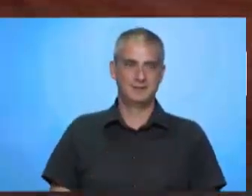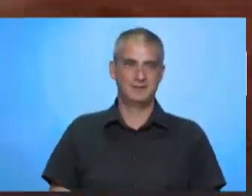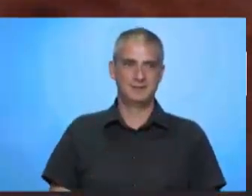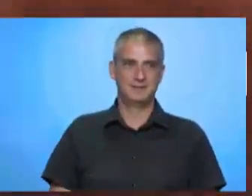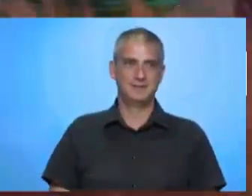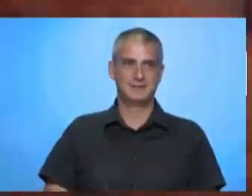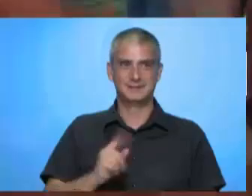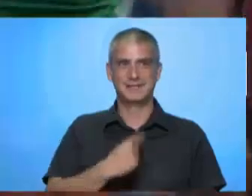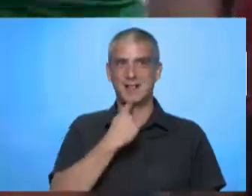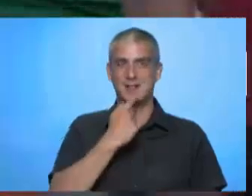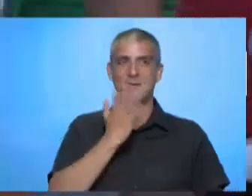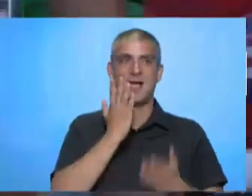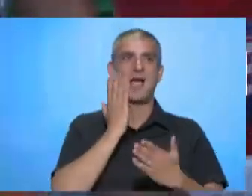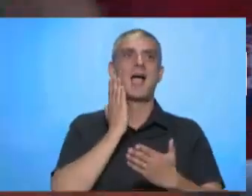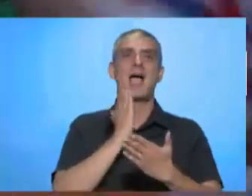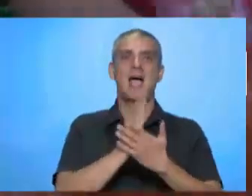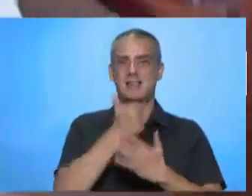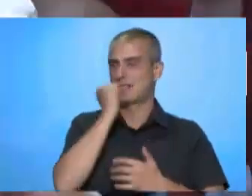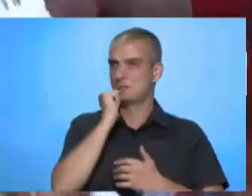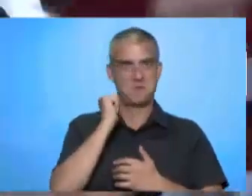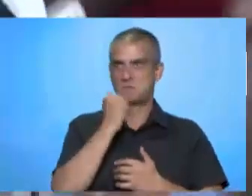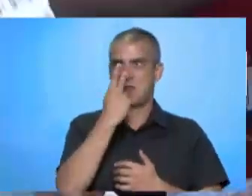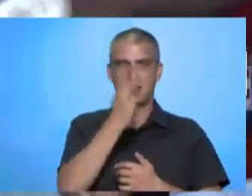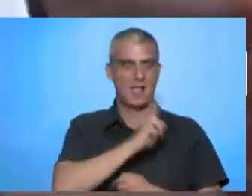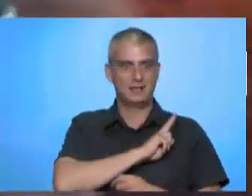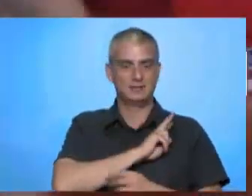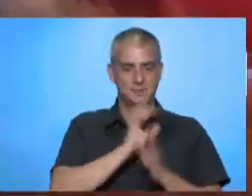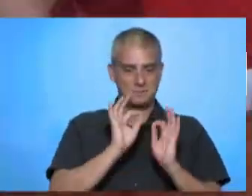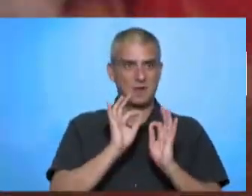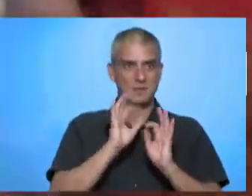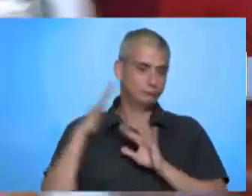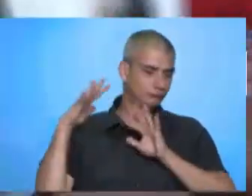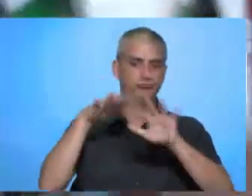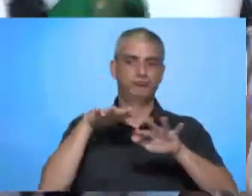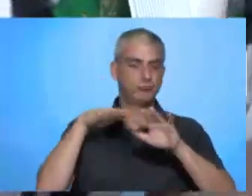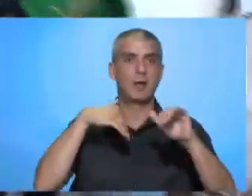צריך לומר, עד אתמול זה לא היה נראה שהאנגלים ממש מציפים את הרחובות,